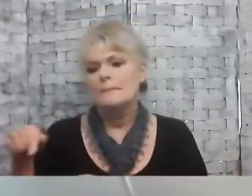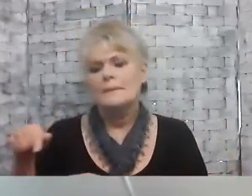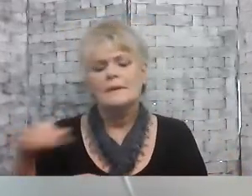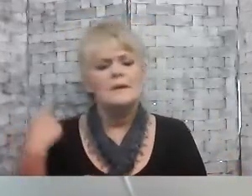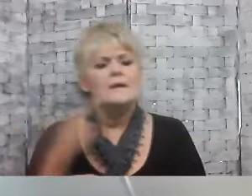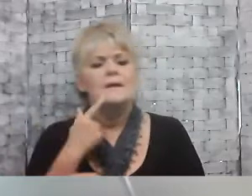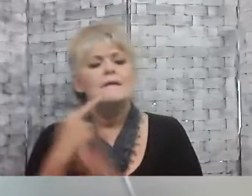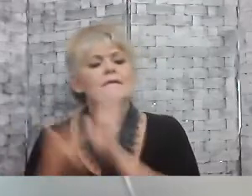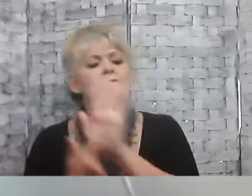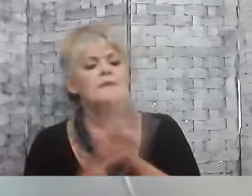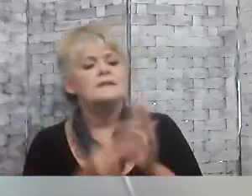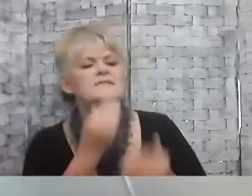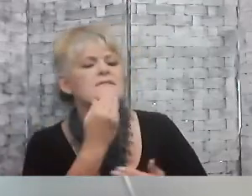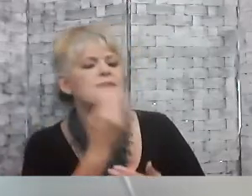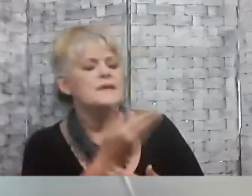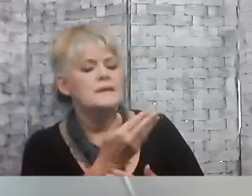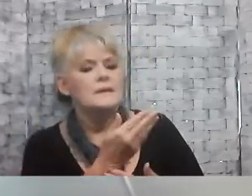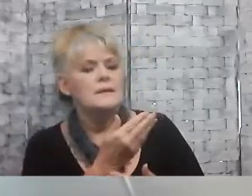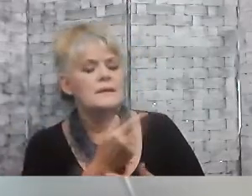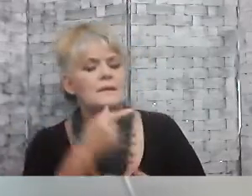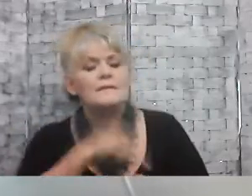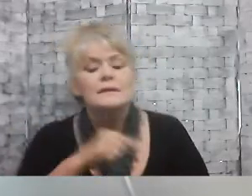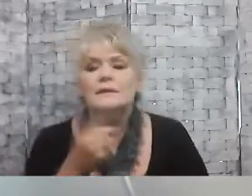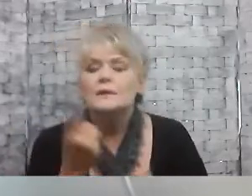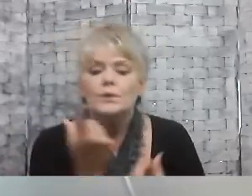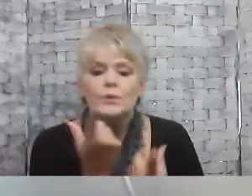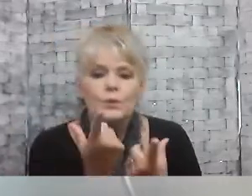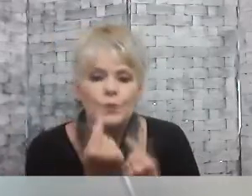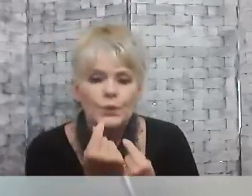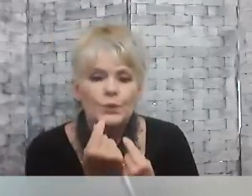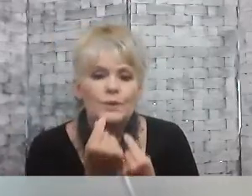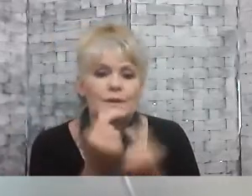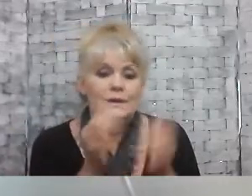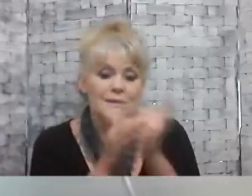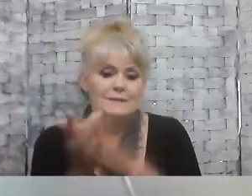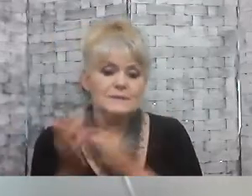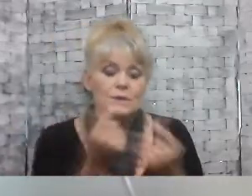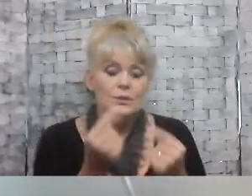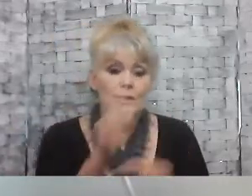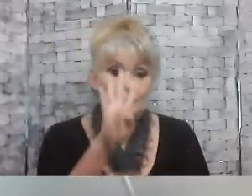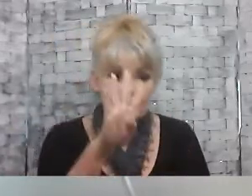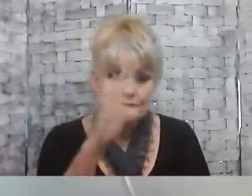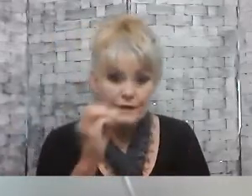help? Vir 40 dae het Jesus, wat het hy gedoen in hy 40 dae?